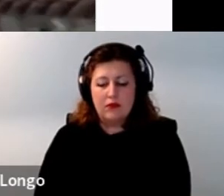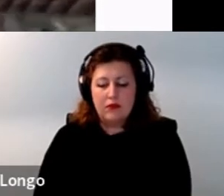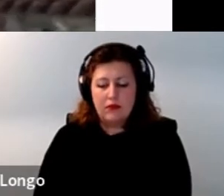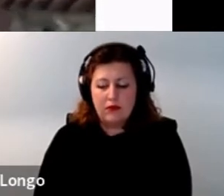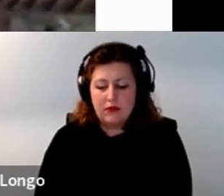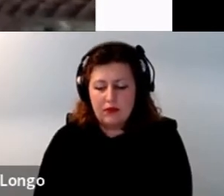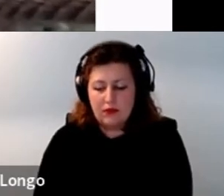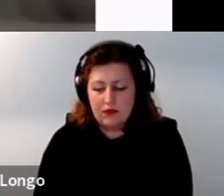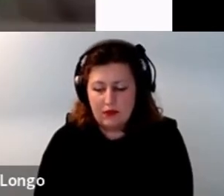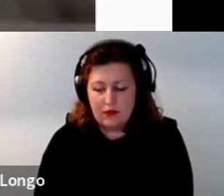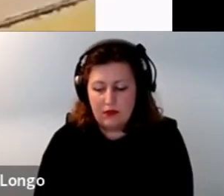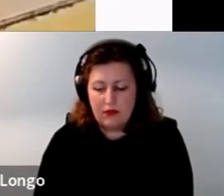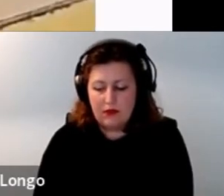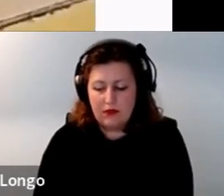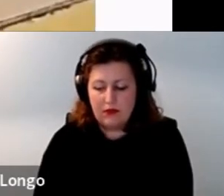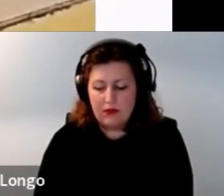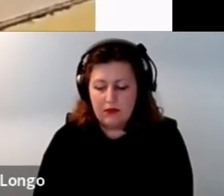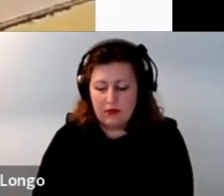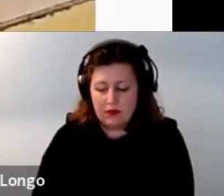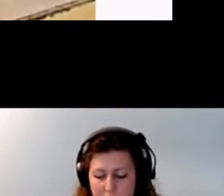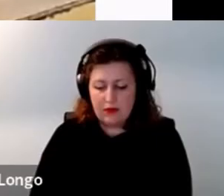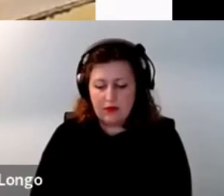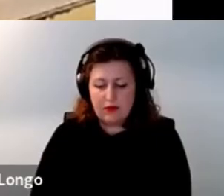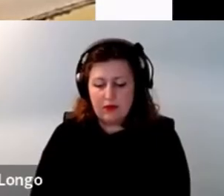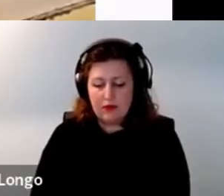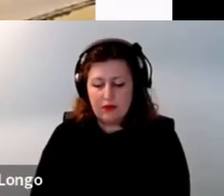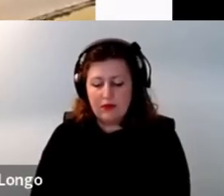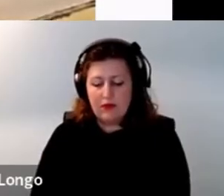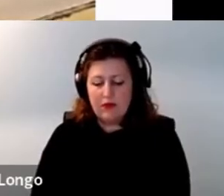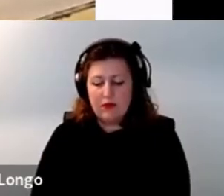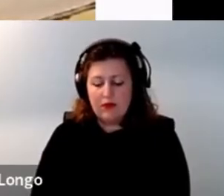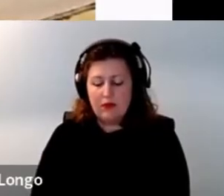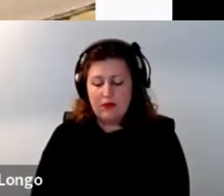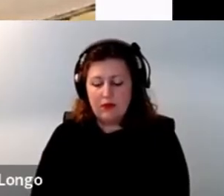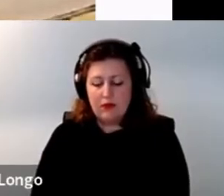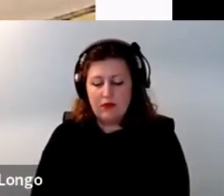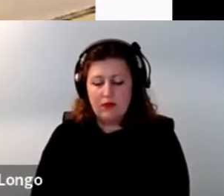ci scappa qualche morto. Il bambino di ghiaccio.